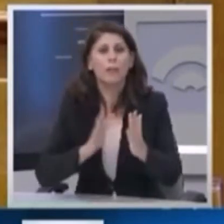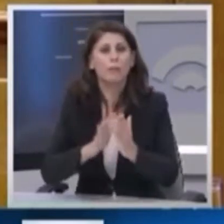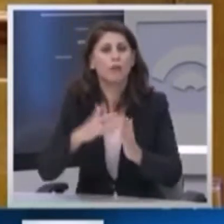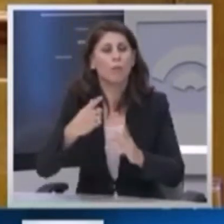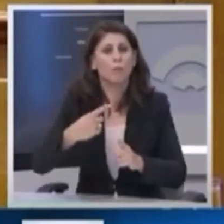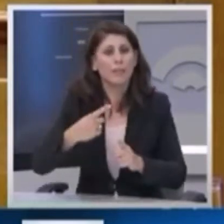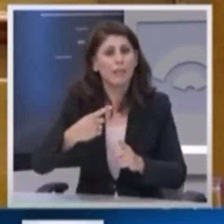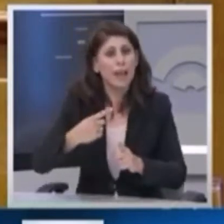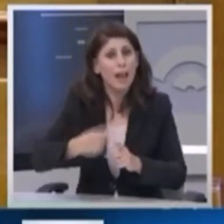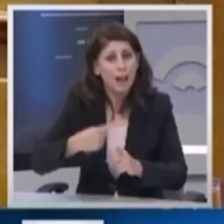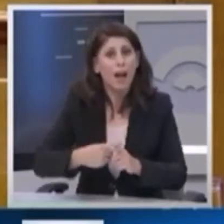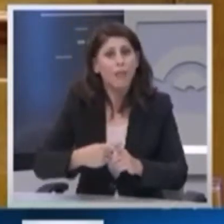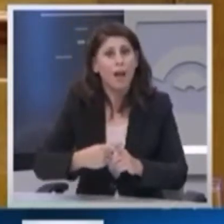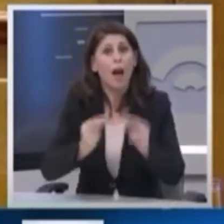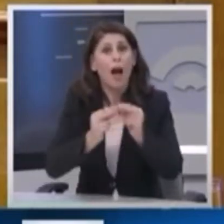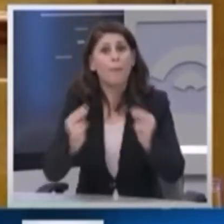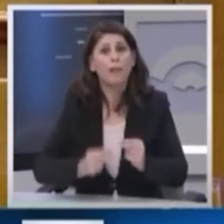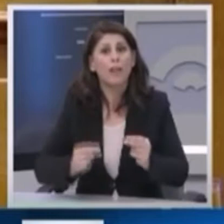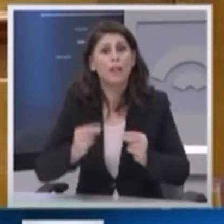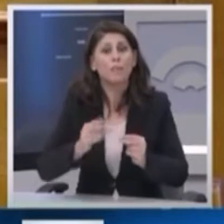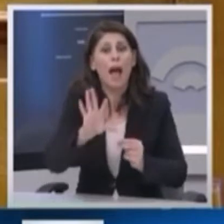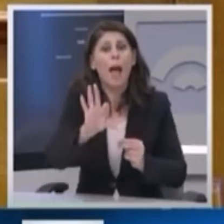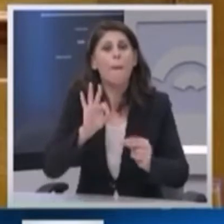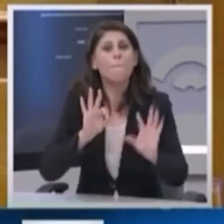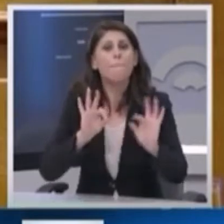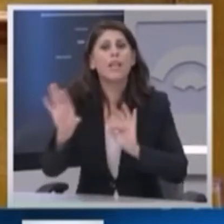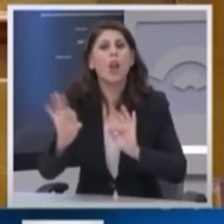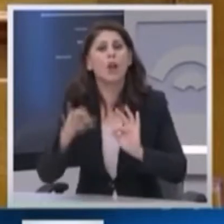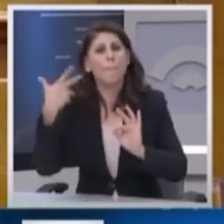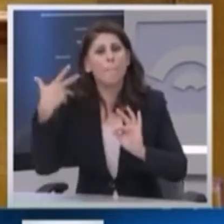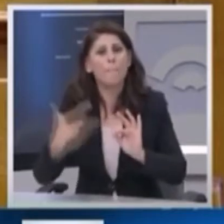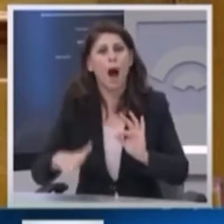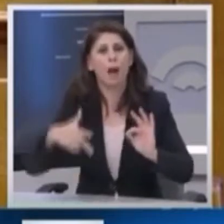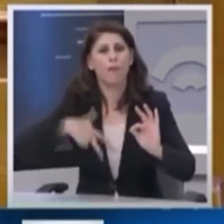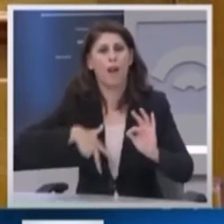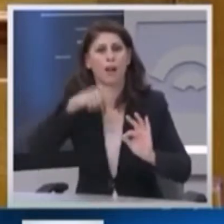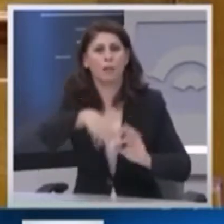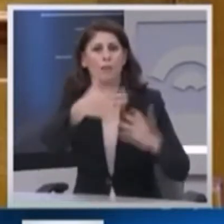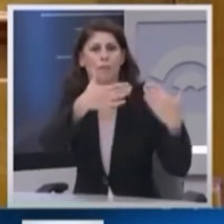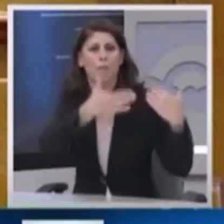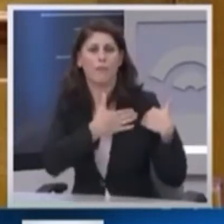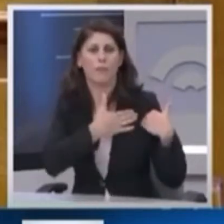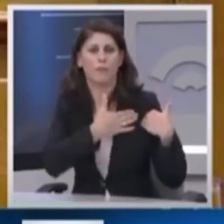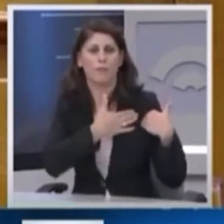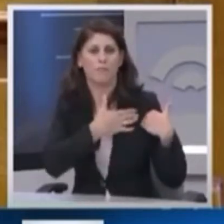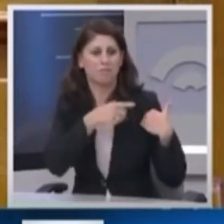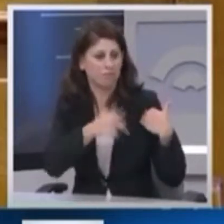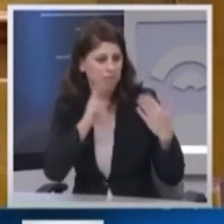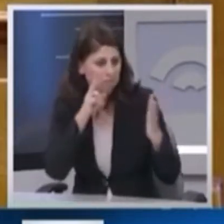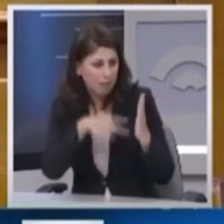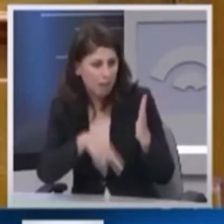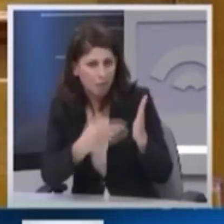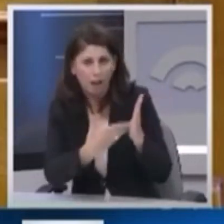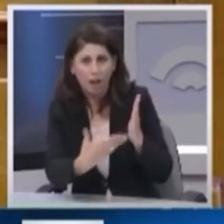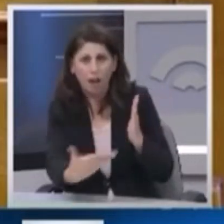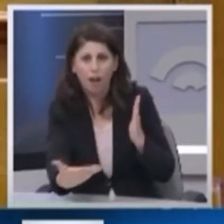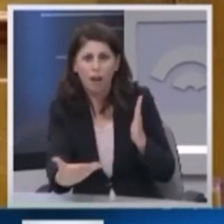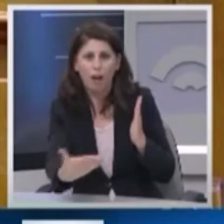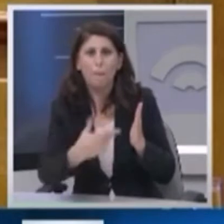της. Και να τονίσω εξ αρχής ότι δεν διαφαίνεται καμιά προοπτική